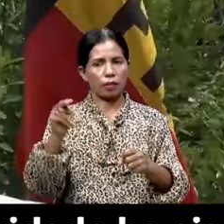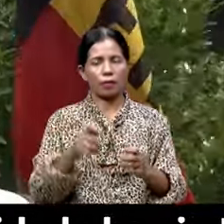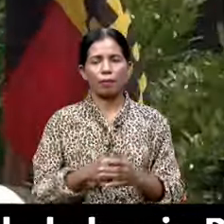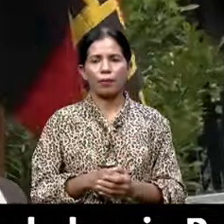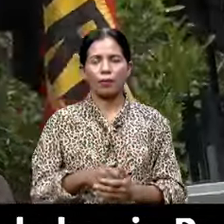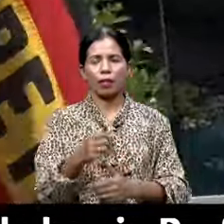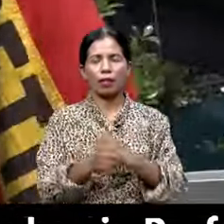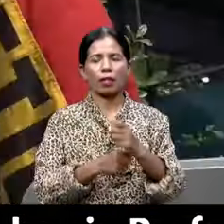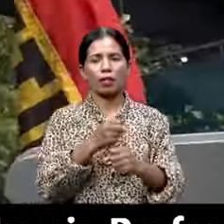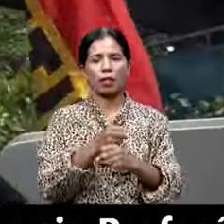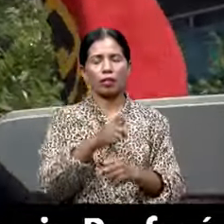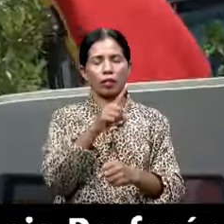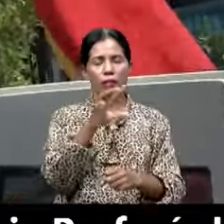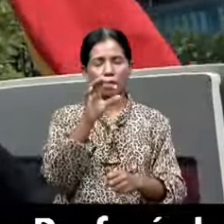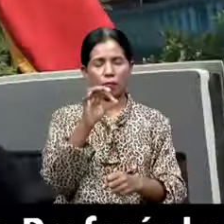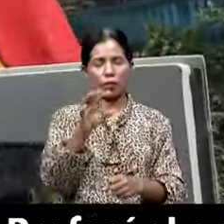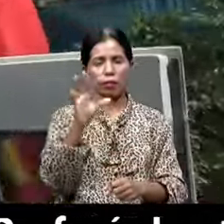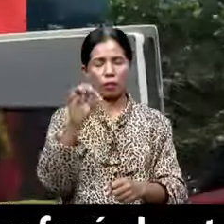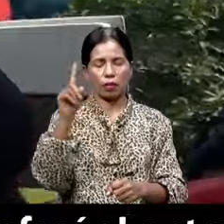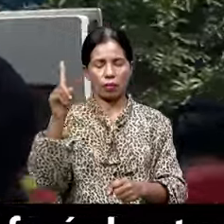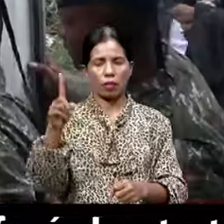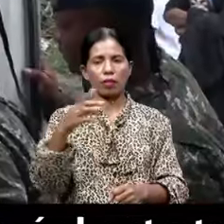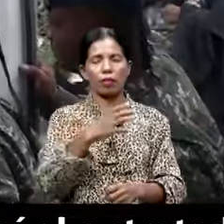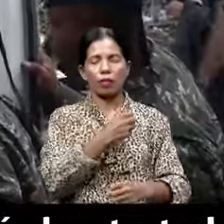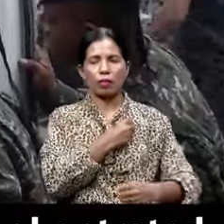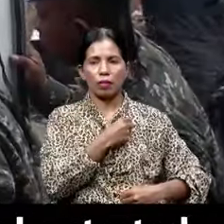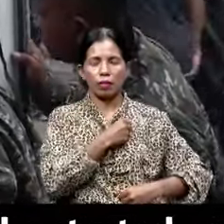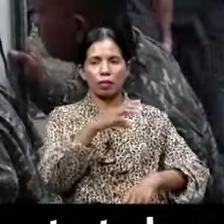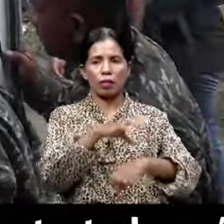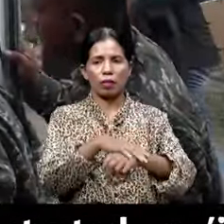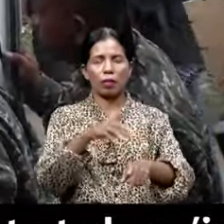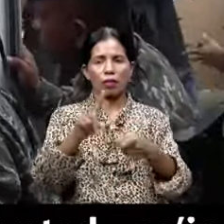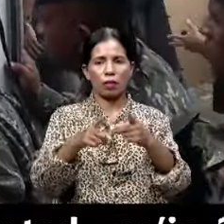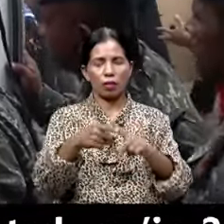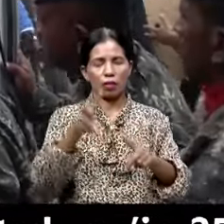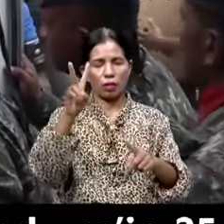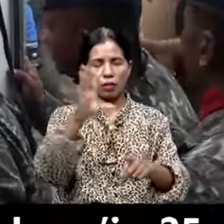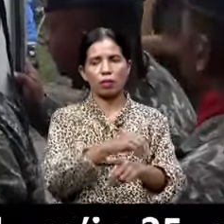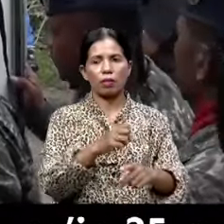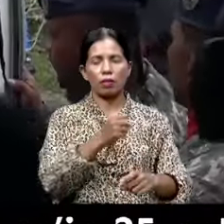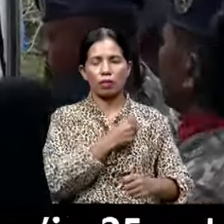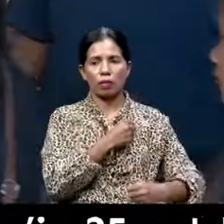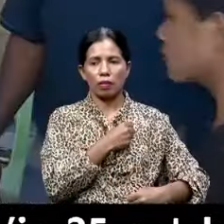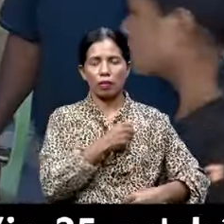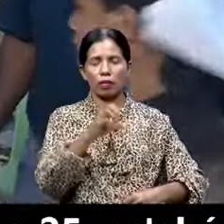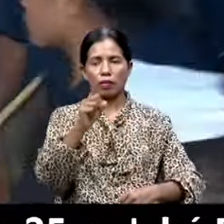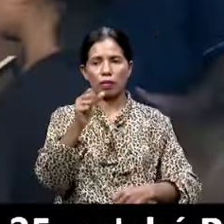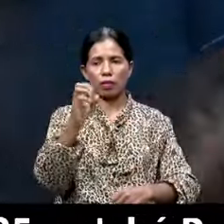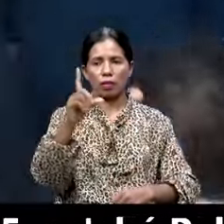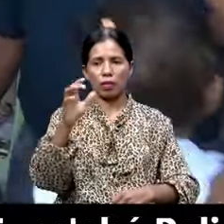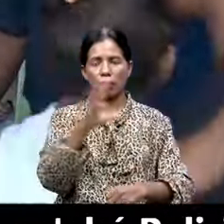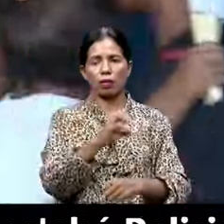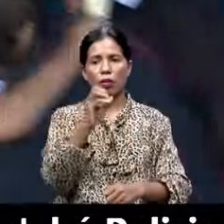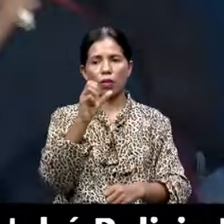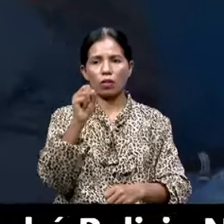ida tusia sino lorasin ida militar Indonesia kaptura Saudoso Romalu kunan rua makane san Saudoso Selok husia su